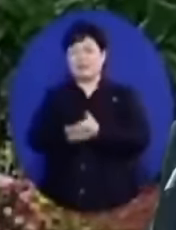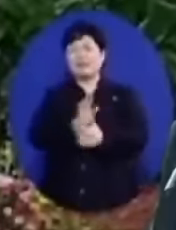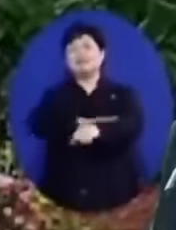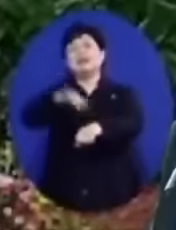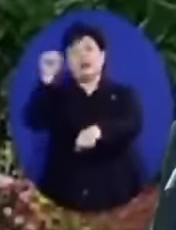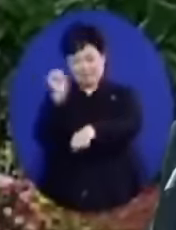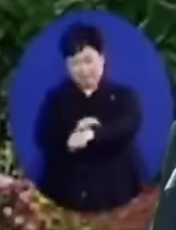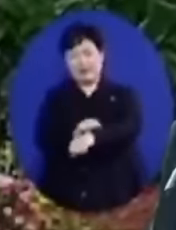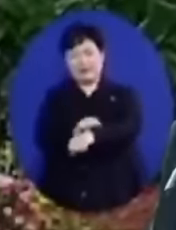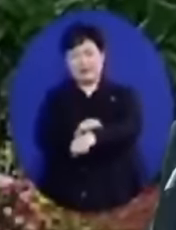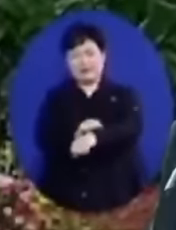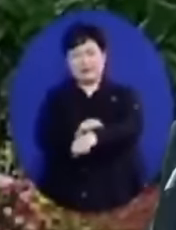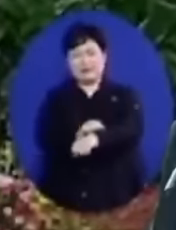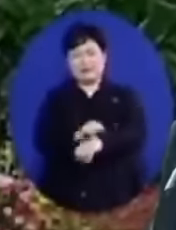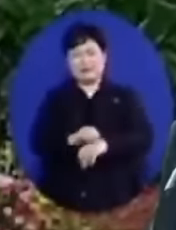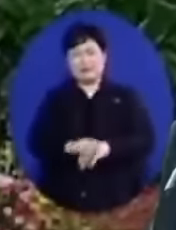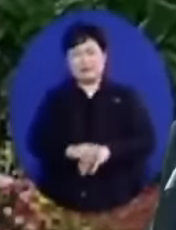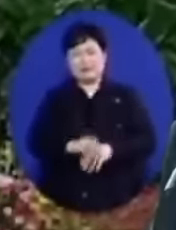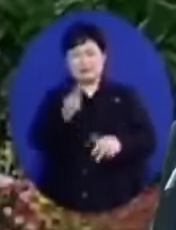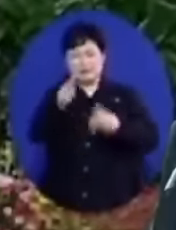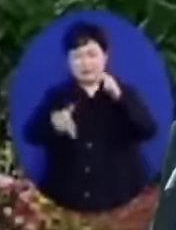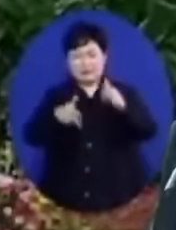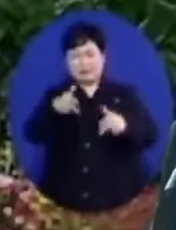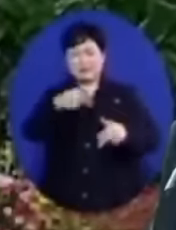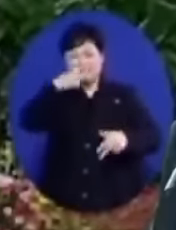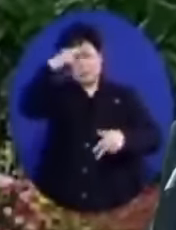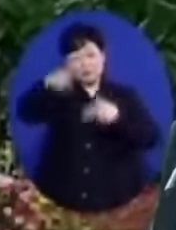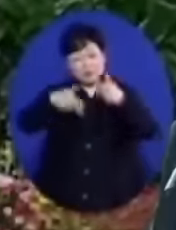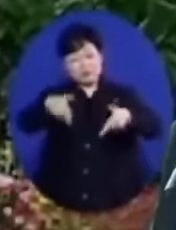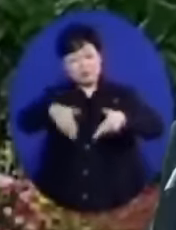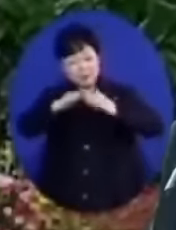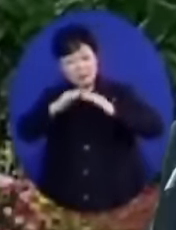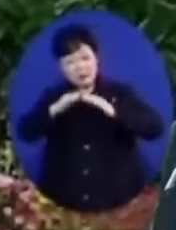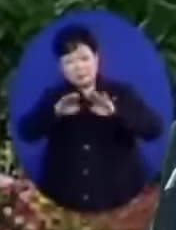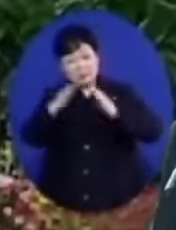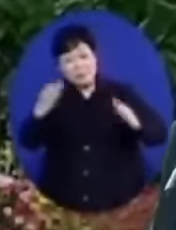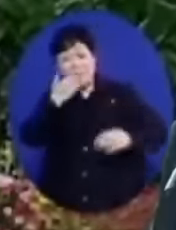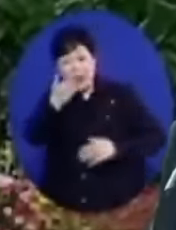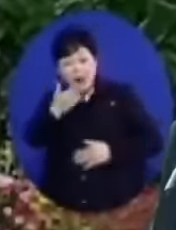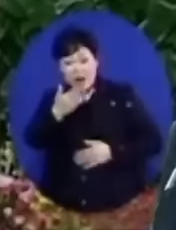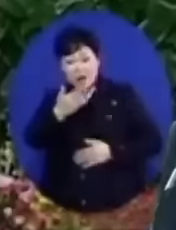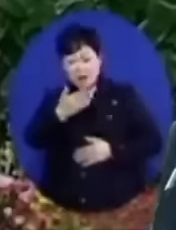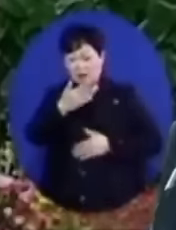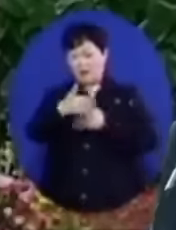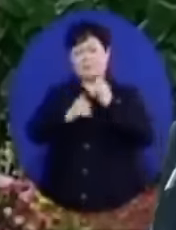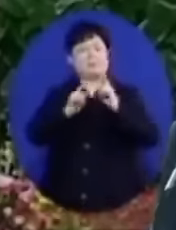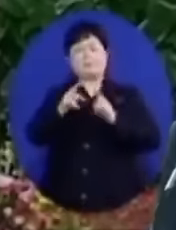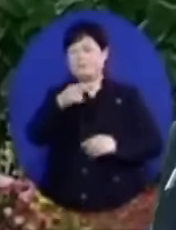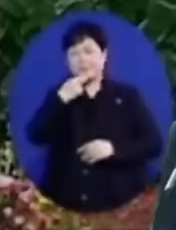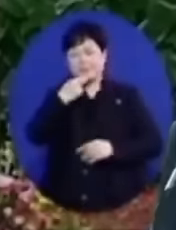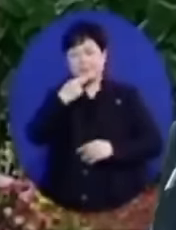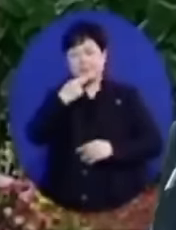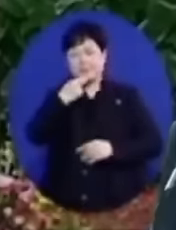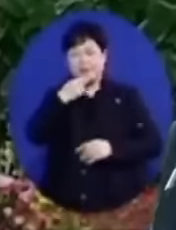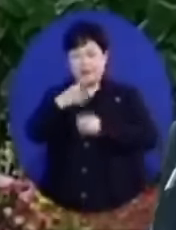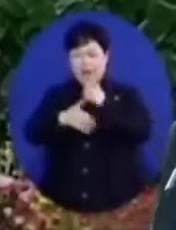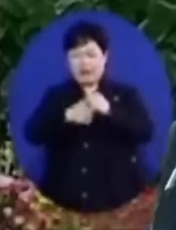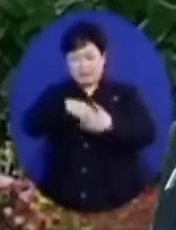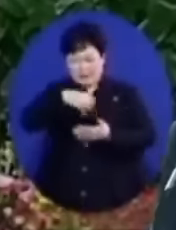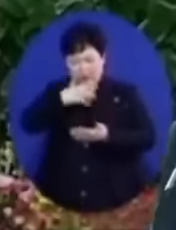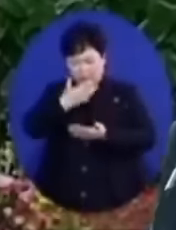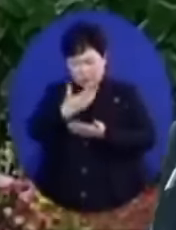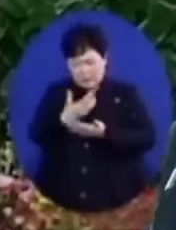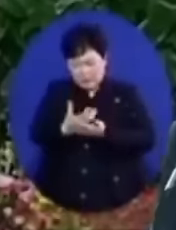잘했다 양조장 열어라 그랬습니까? 그때 하나님의 감동이 그에게 물결치시다가 옵니다.